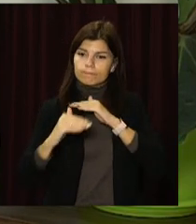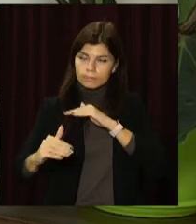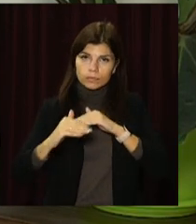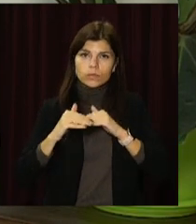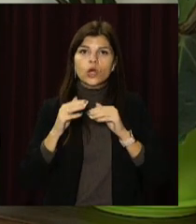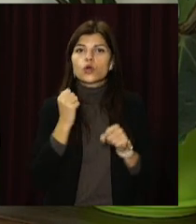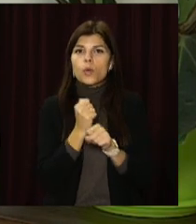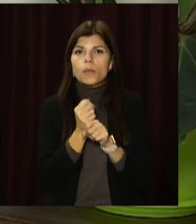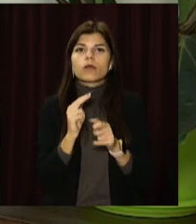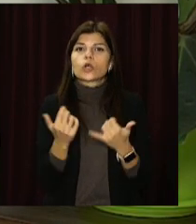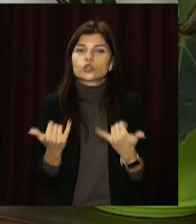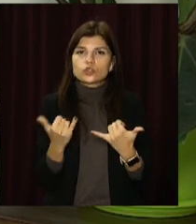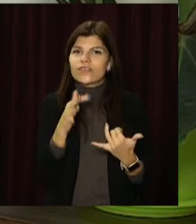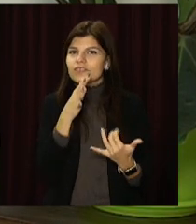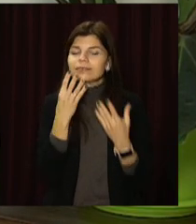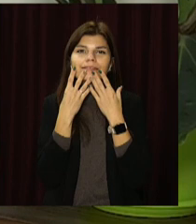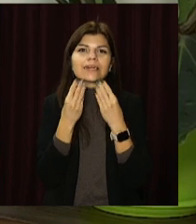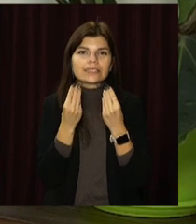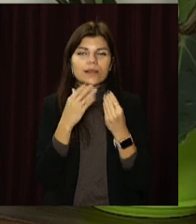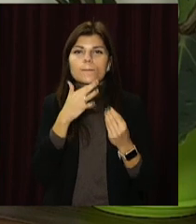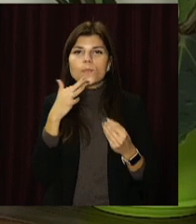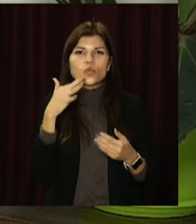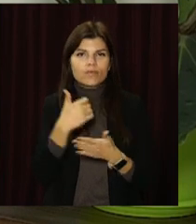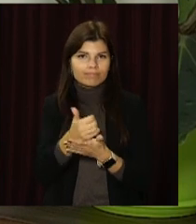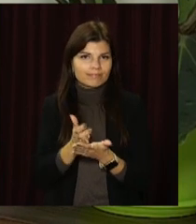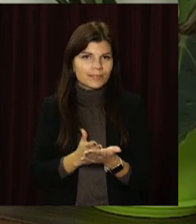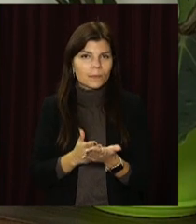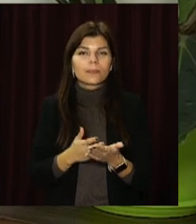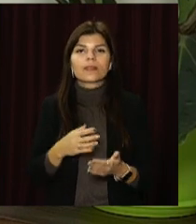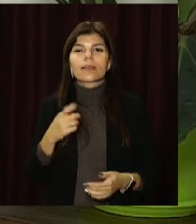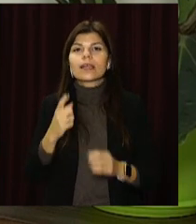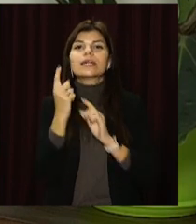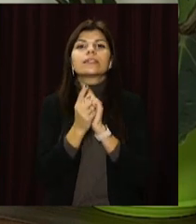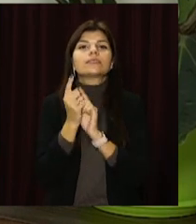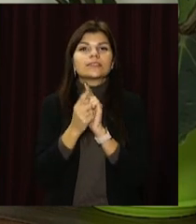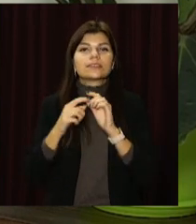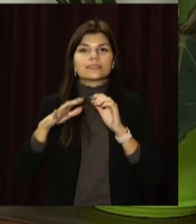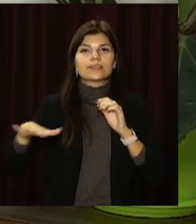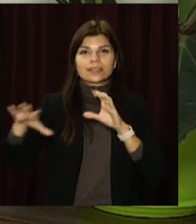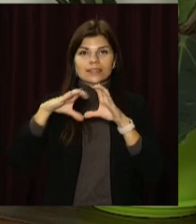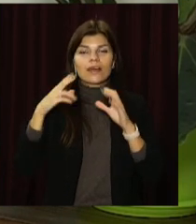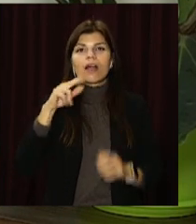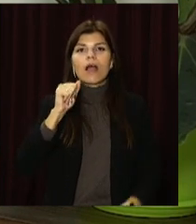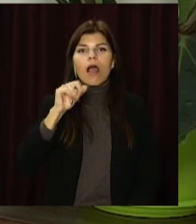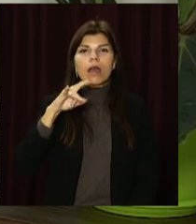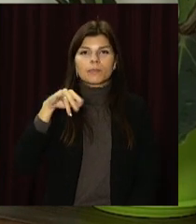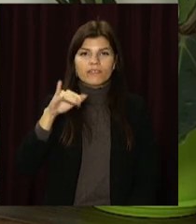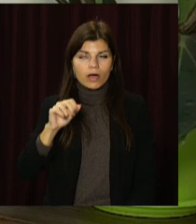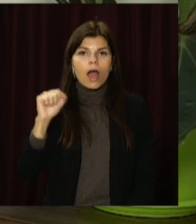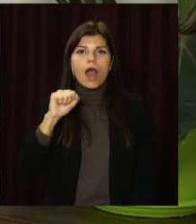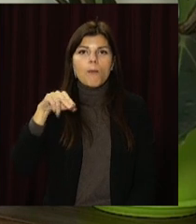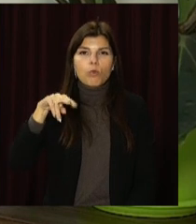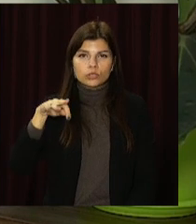робимо їх сучасними, яскравими, багатофункціональними. Тривають реконструкції стадіонів у Карпівці, в